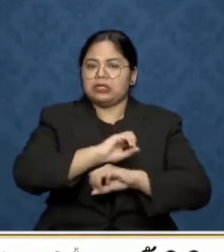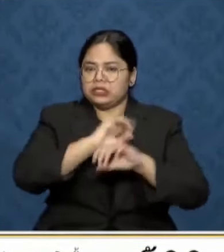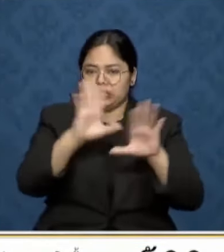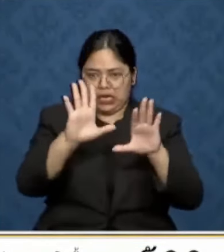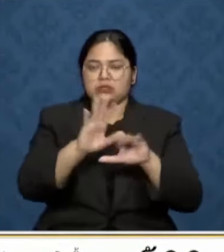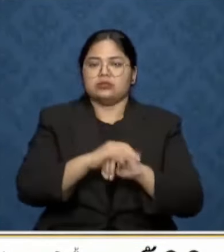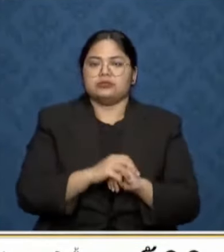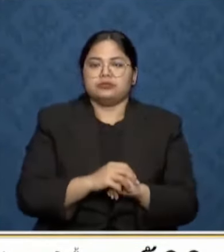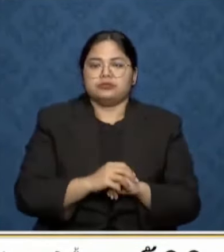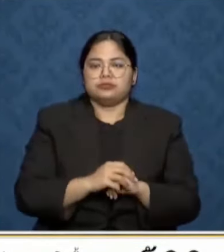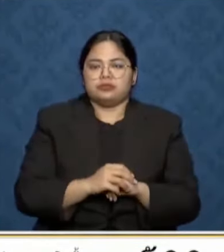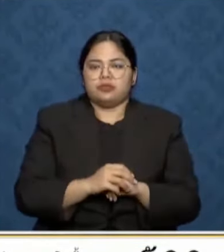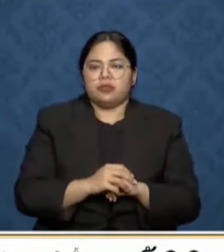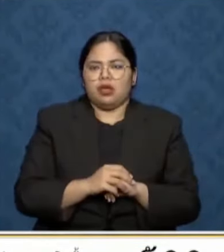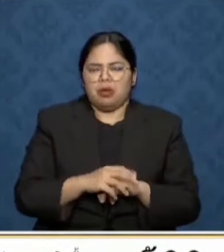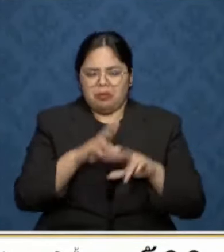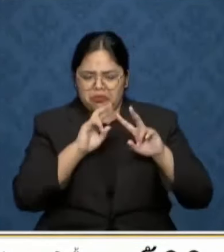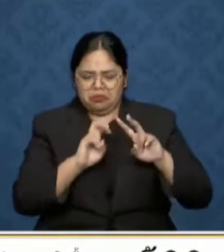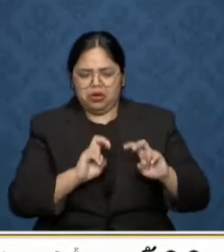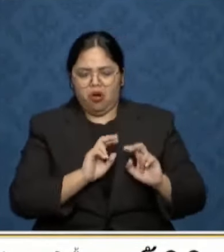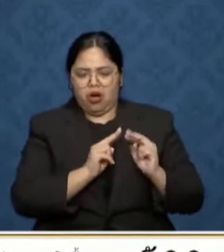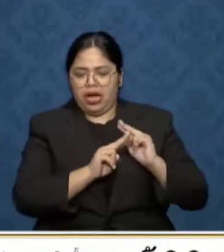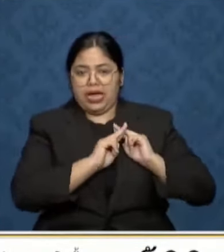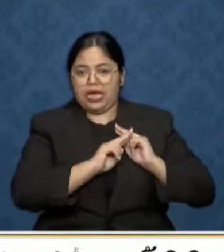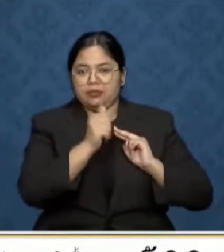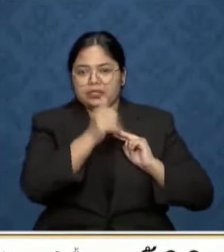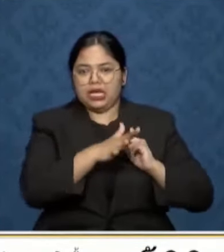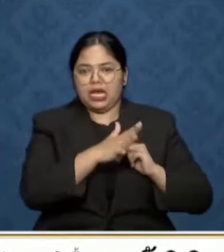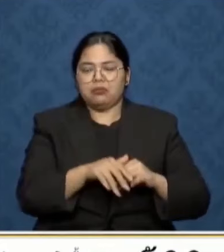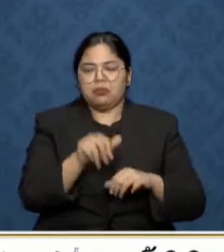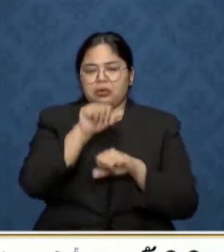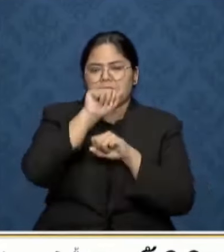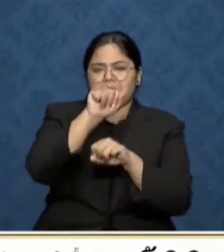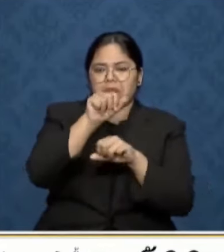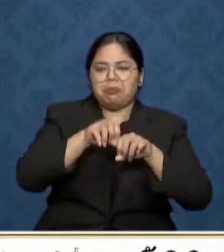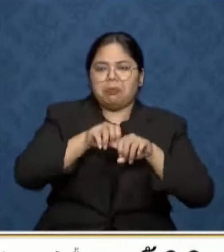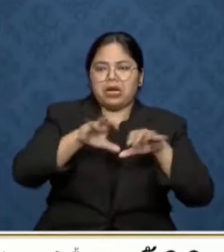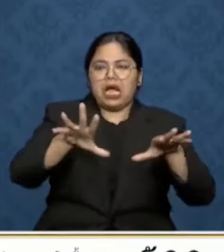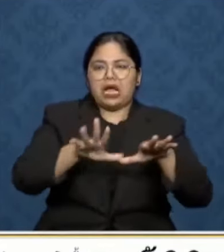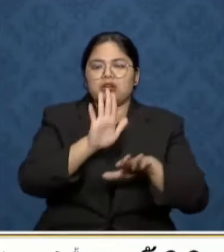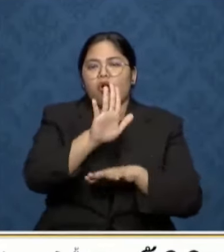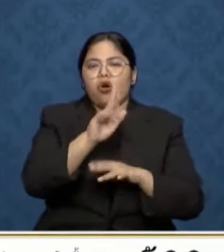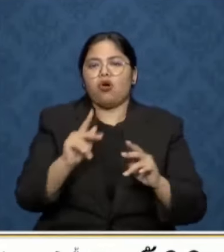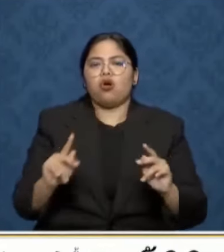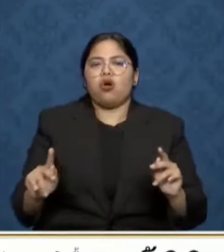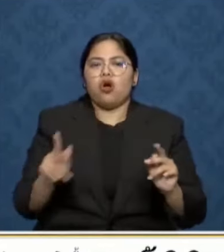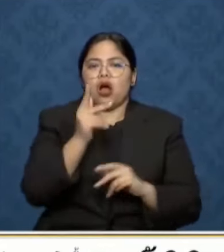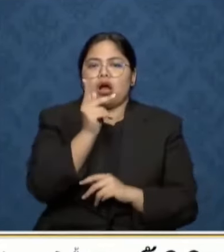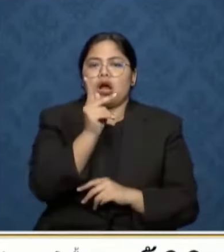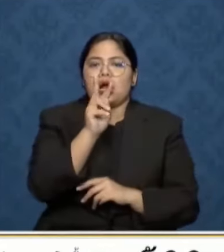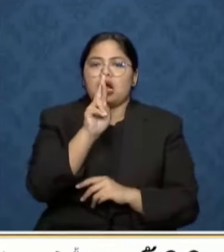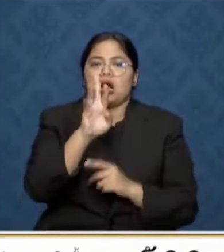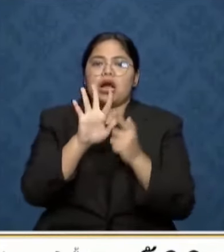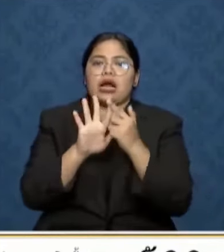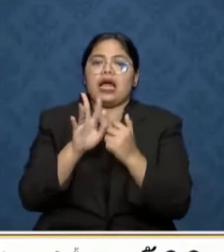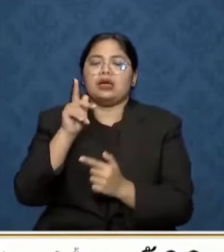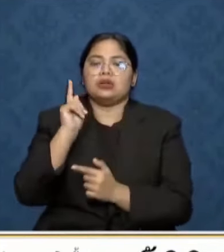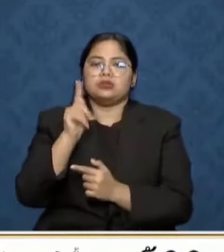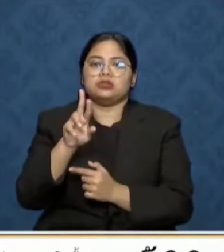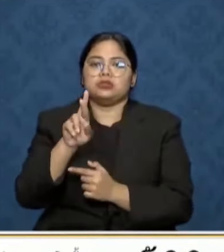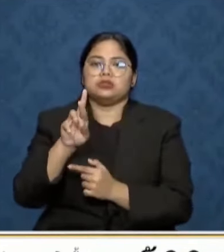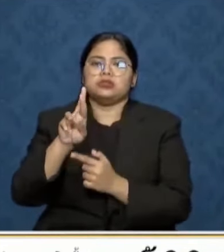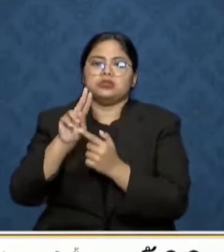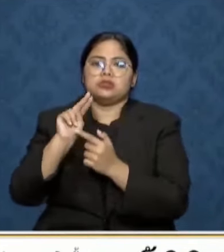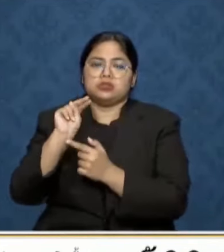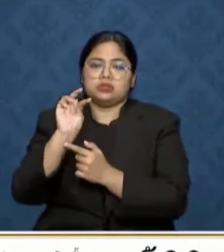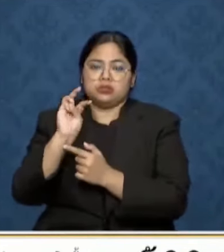ับเอาที่มไมใช้ดูนพิธิษgiliช่ aan out เป็ประกาศกะซ larg หอปกาศกลมออกมาให้ชตโจนเลยไดไครั่าเฮ้ย